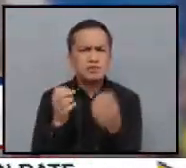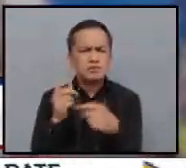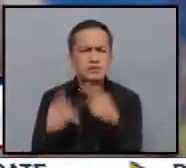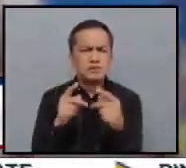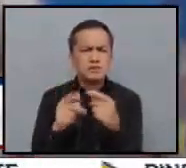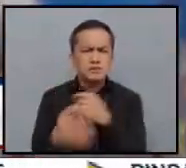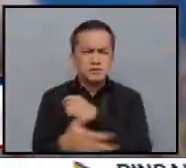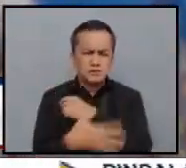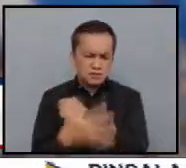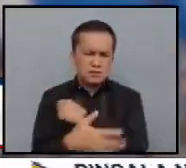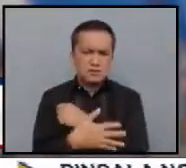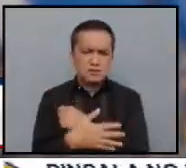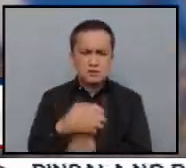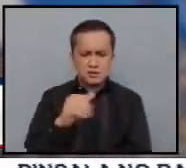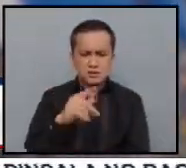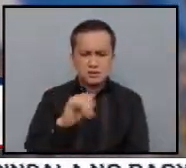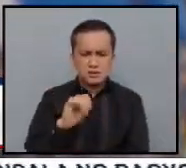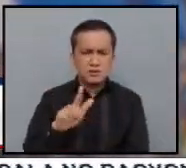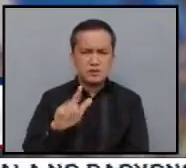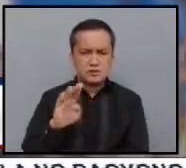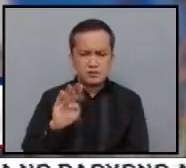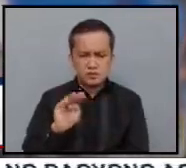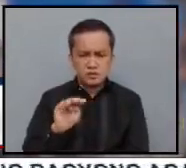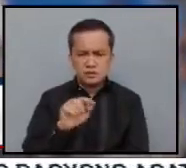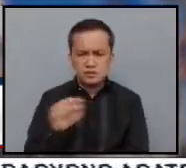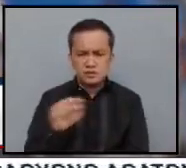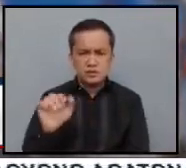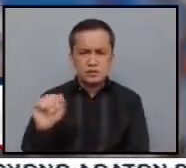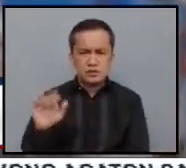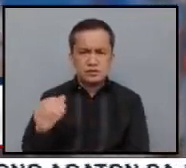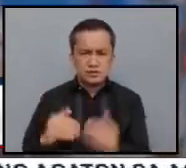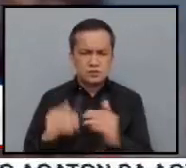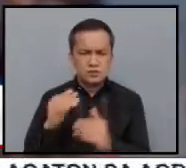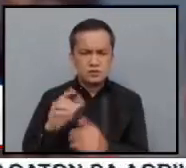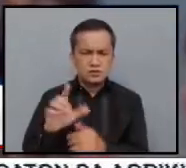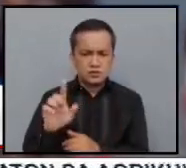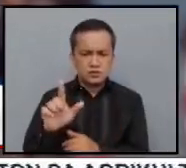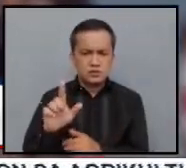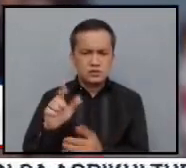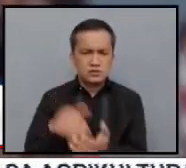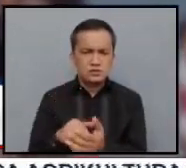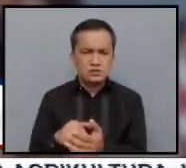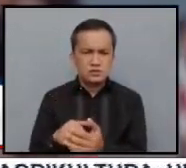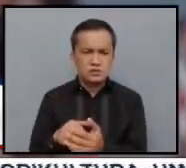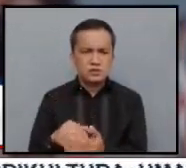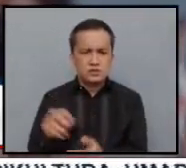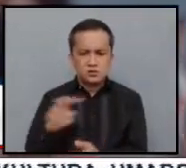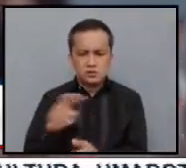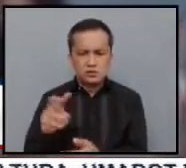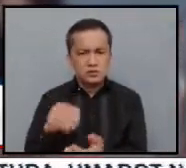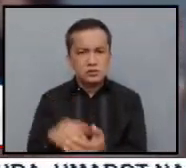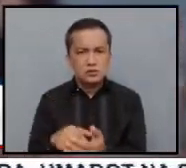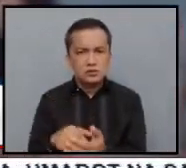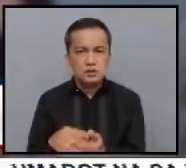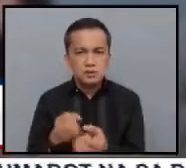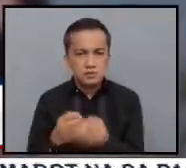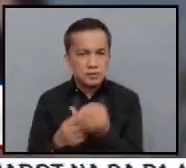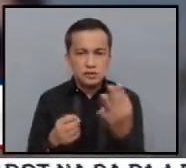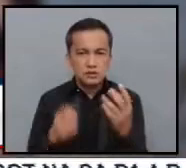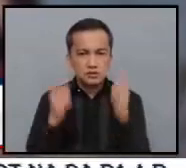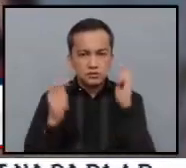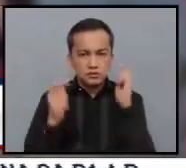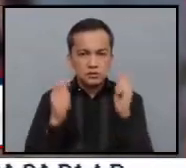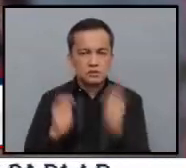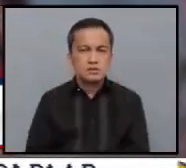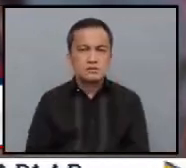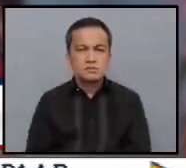Nitong April 14 at April 15, pumalo sa 21,000 hanggang 22,000 ang bilang ng mga turista.